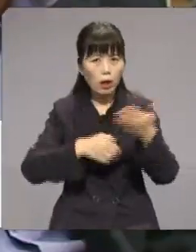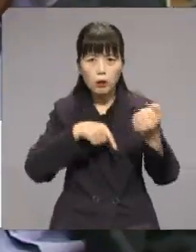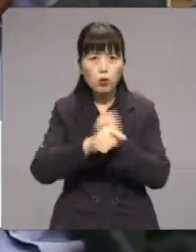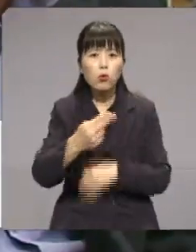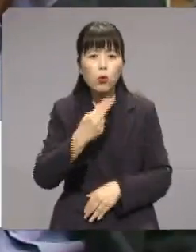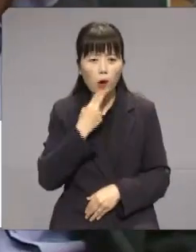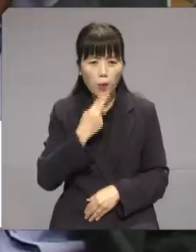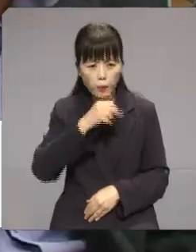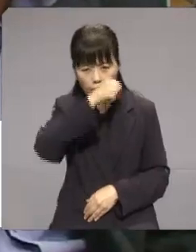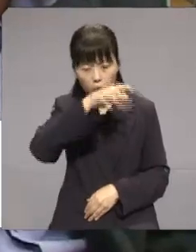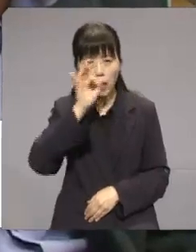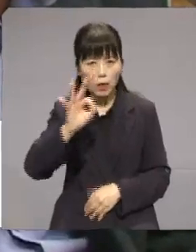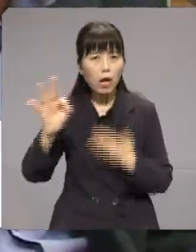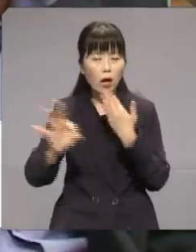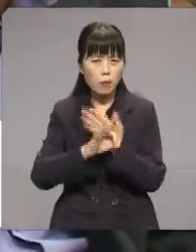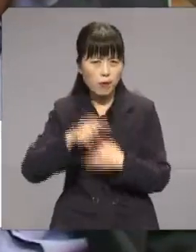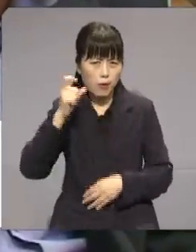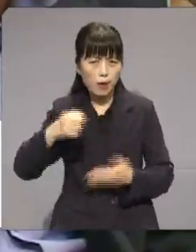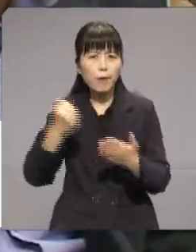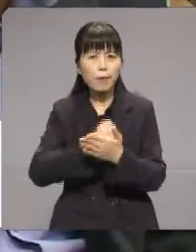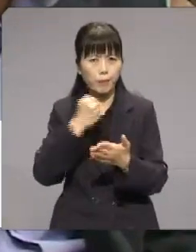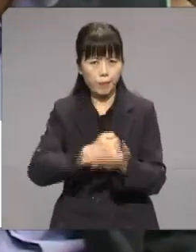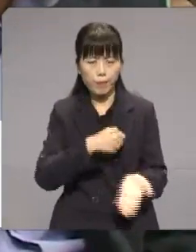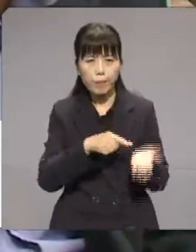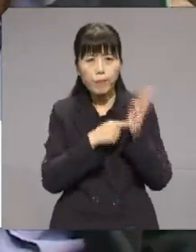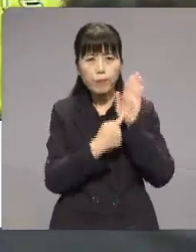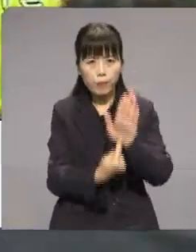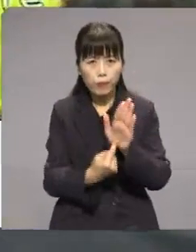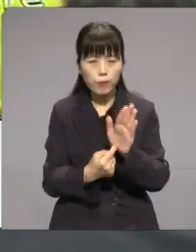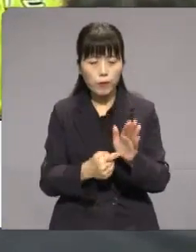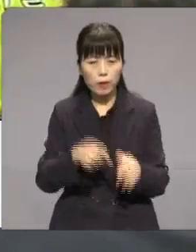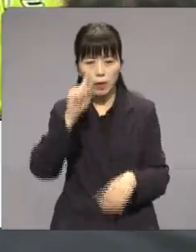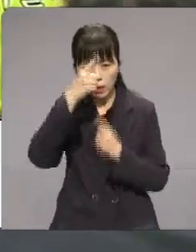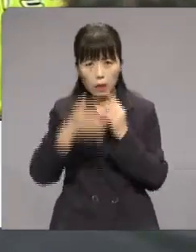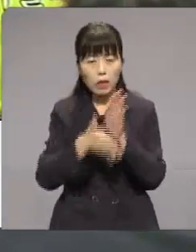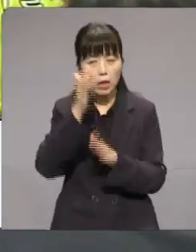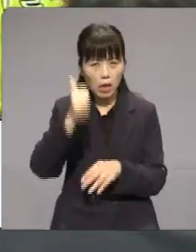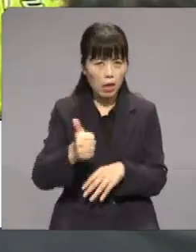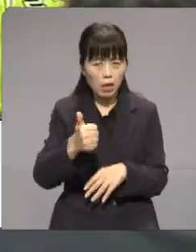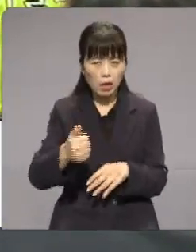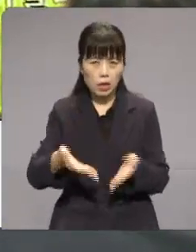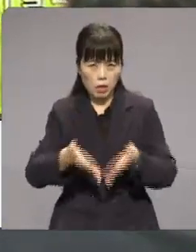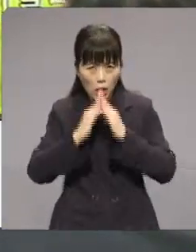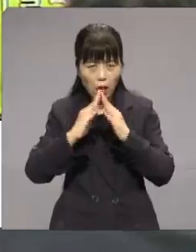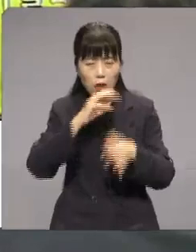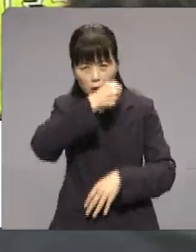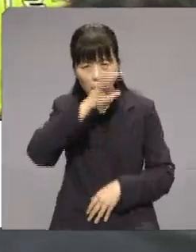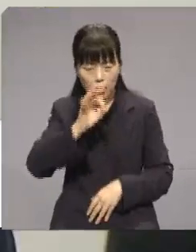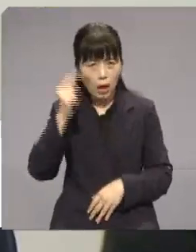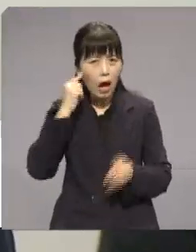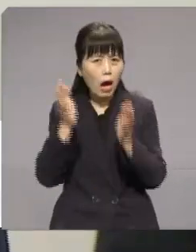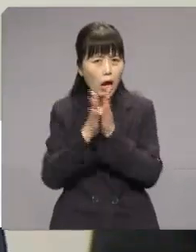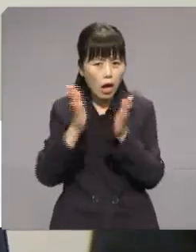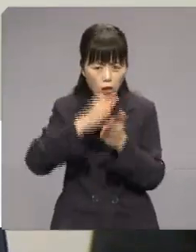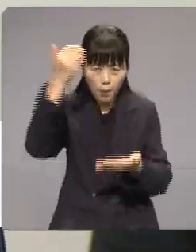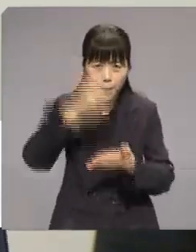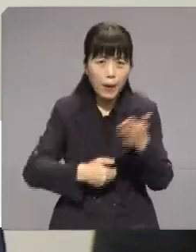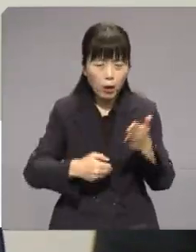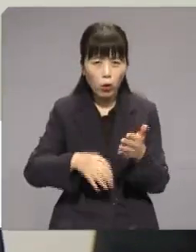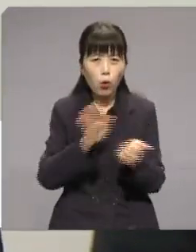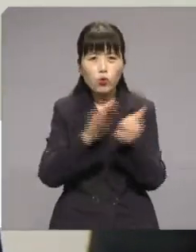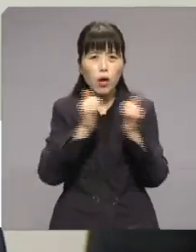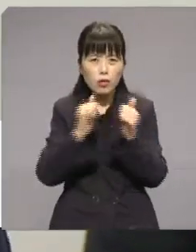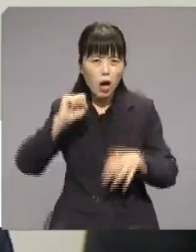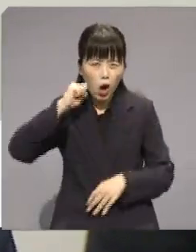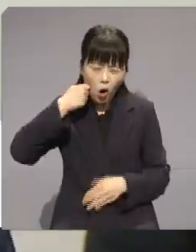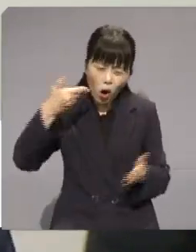이유가 없는 예산이라며 강한 유감을 표했습니다. 이 시장은 당연히 세워야 하는 예산을 스스로 삭감하고 수혜자가